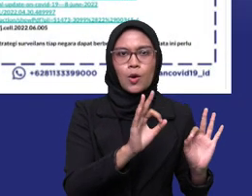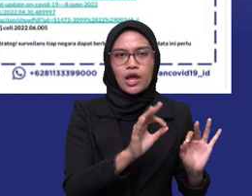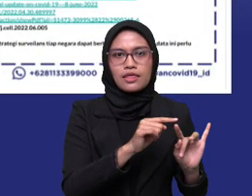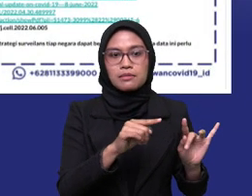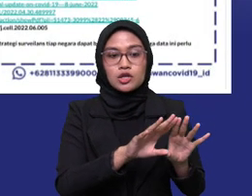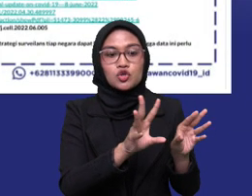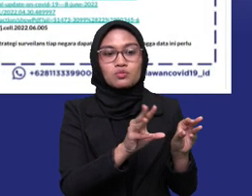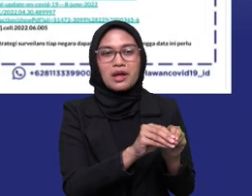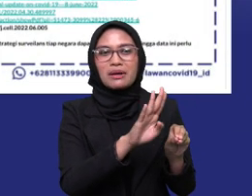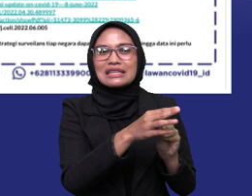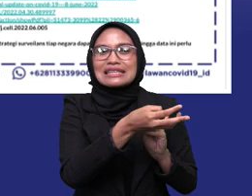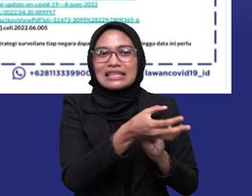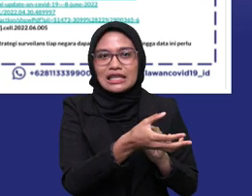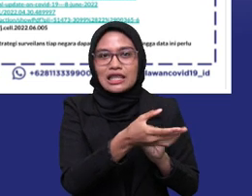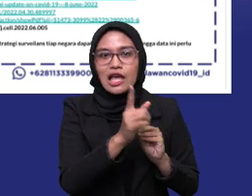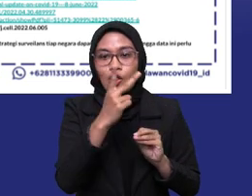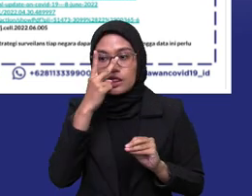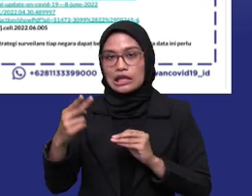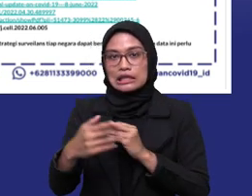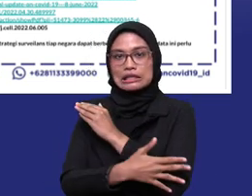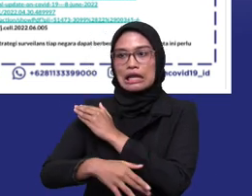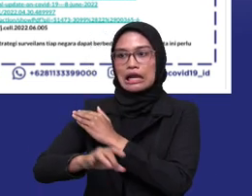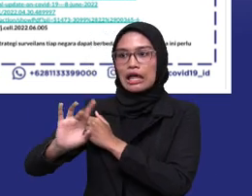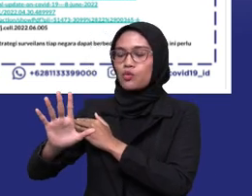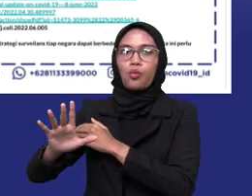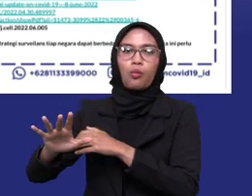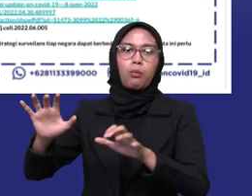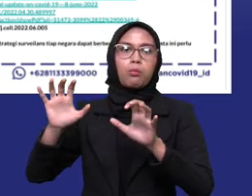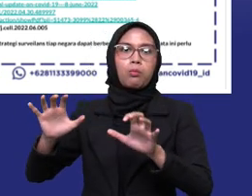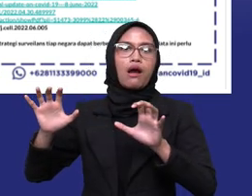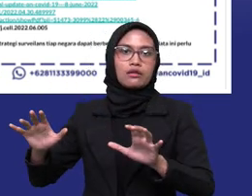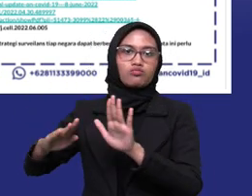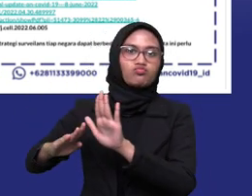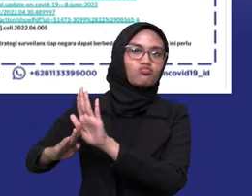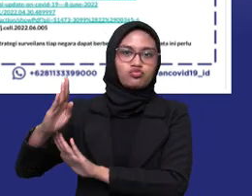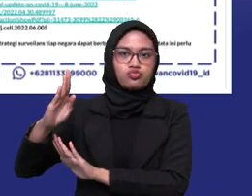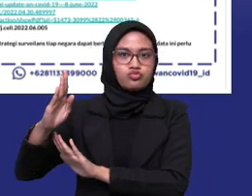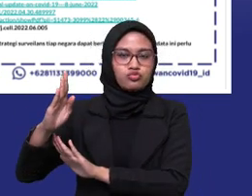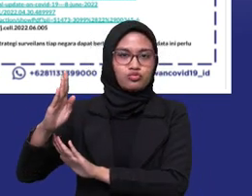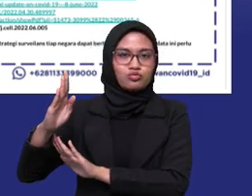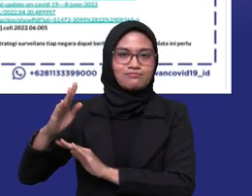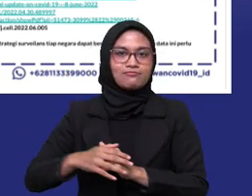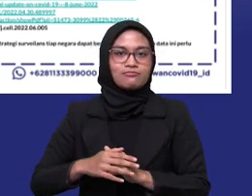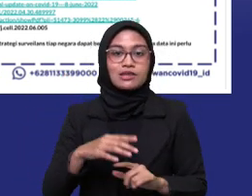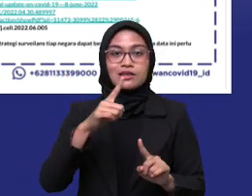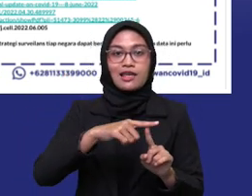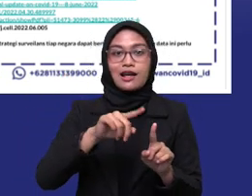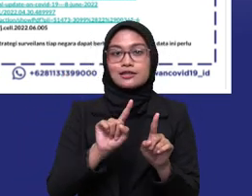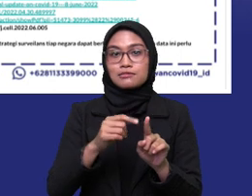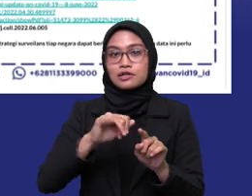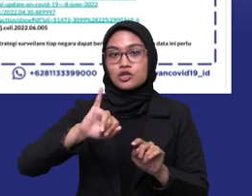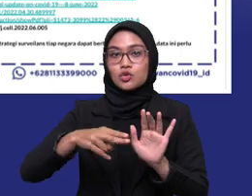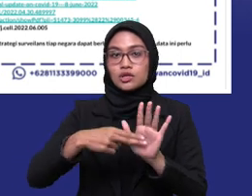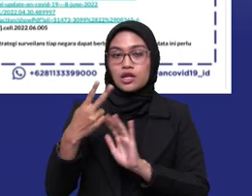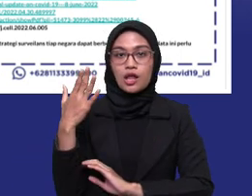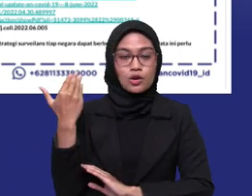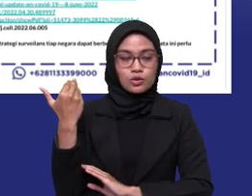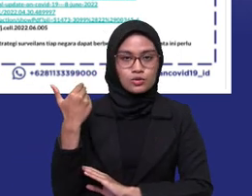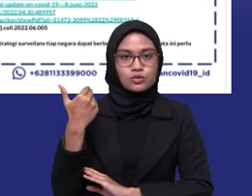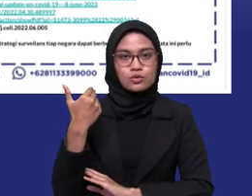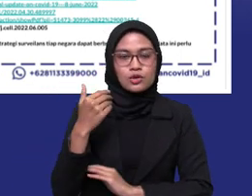lebih rendah dibandingkan negara tetangga lainnya sebagai perbandingan pertanggal 11juni lalu jumlah